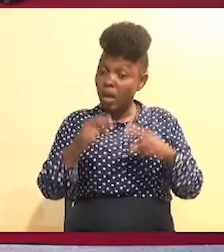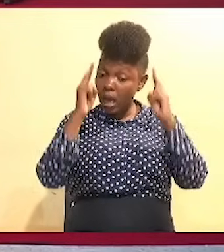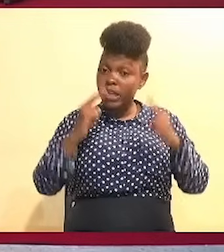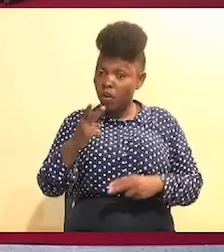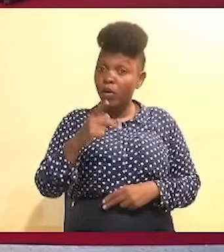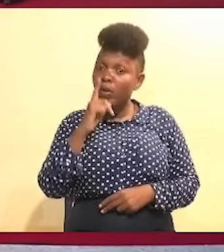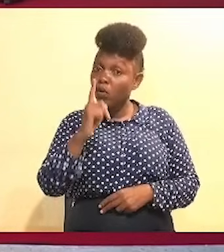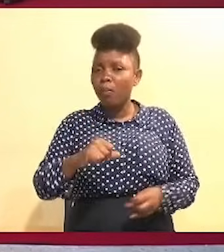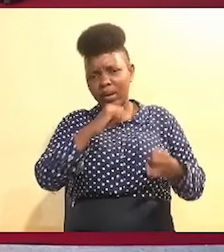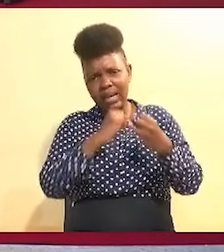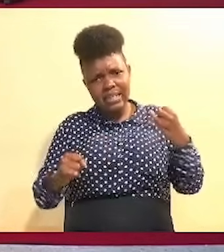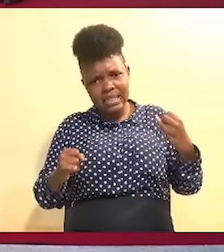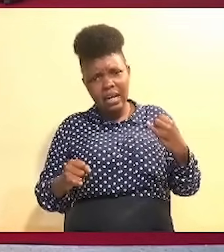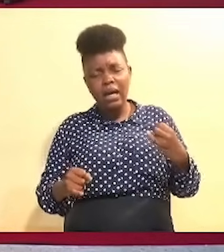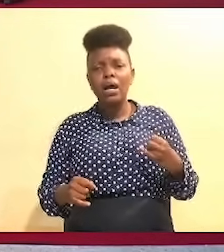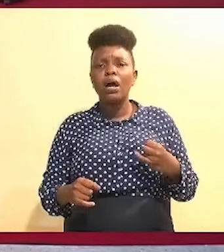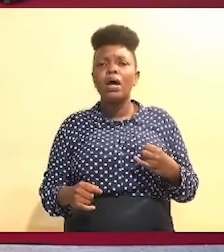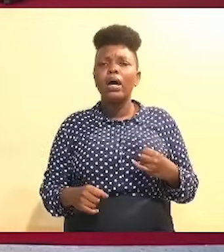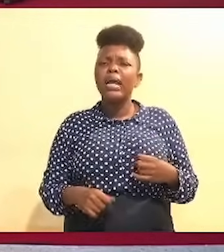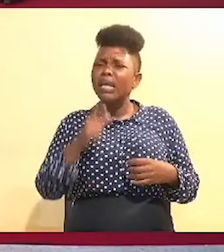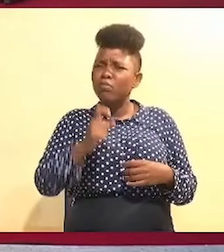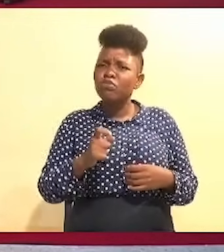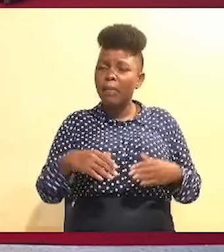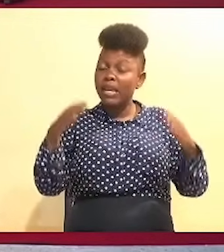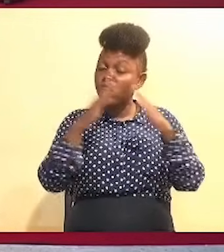Mani jamaa fulani tu hivi ambaye hata nyumba ya kuishi hana.